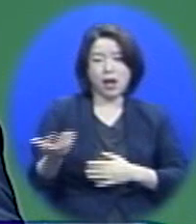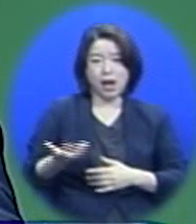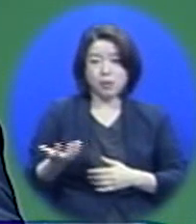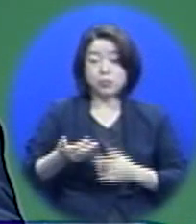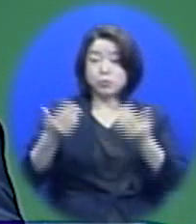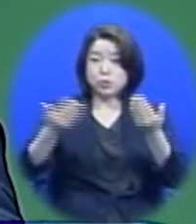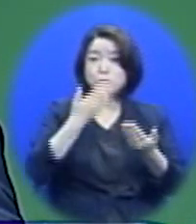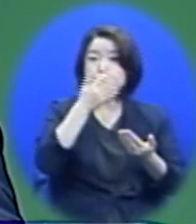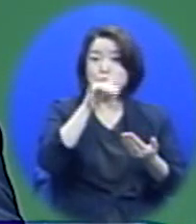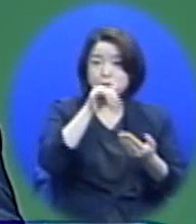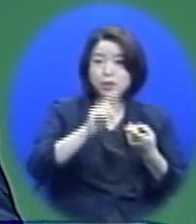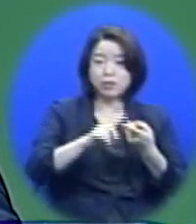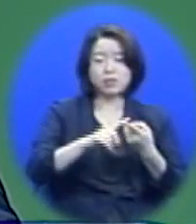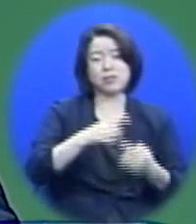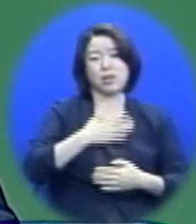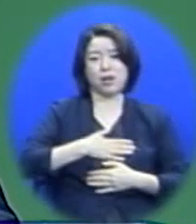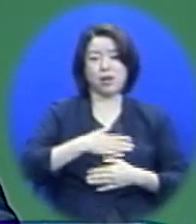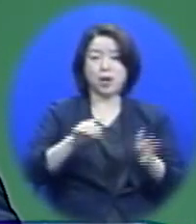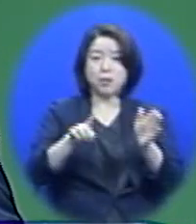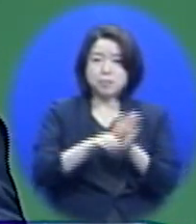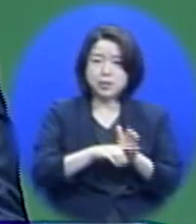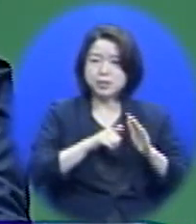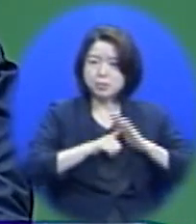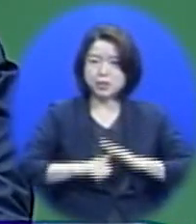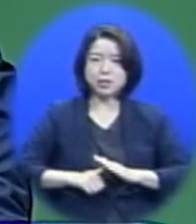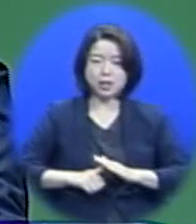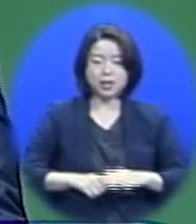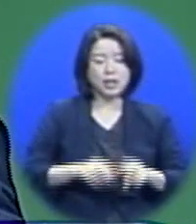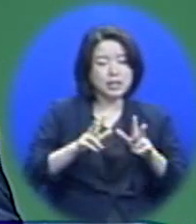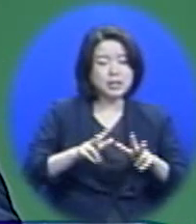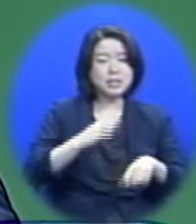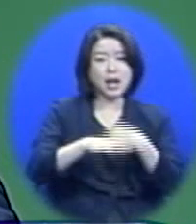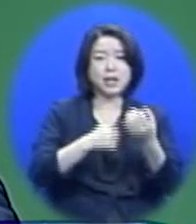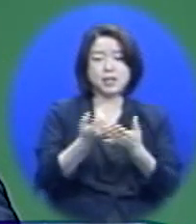알았습니다. 믿음과 인내 등 이제 조금 하나님의